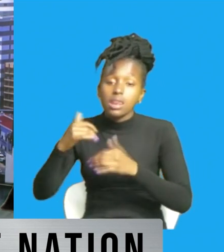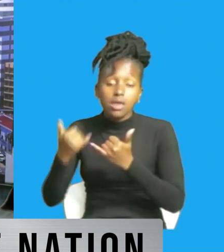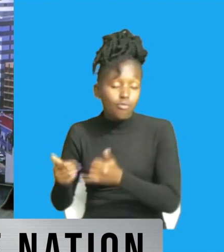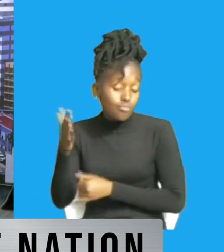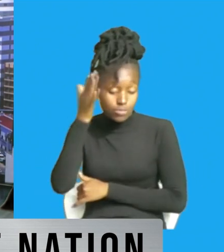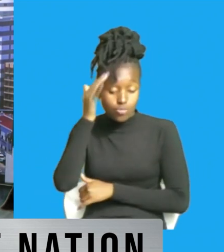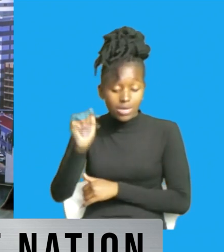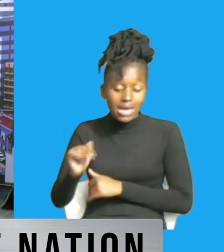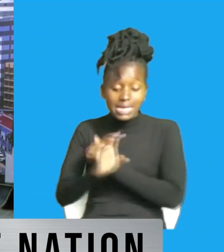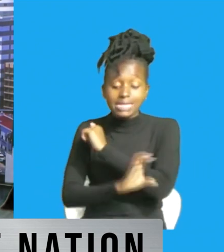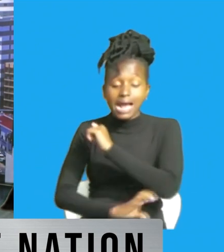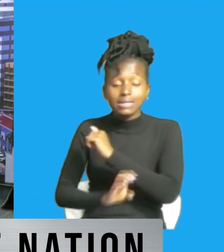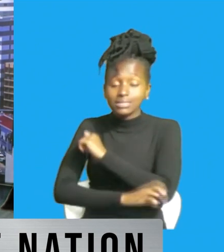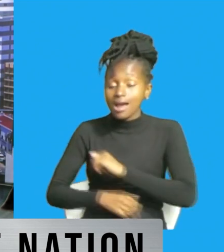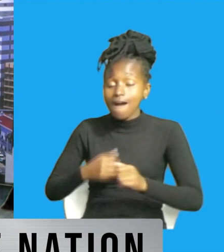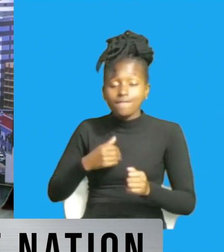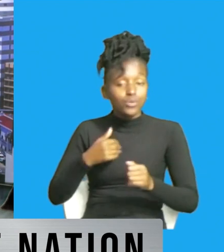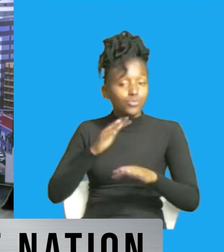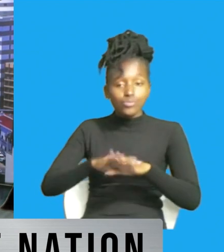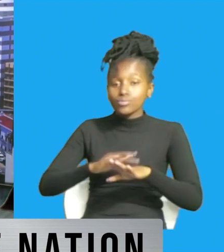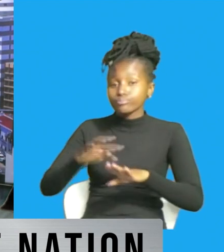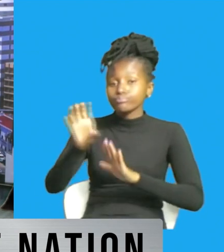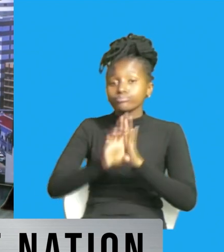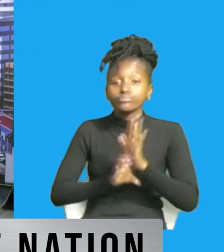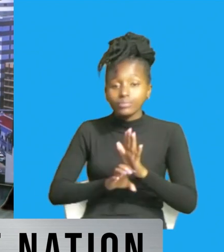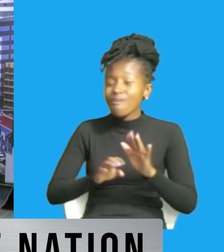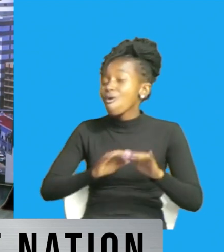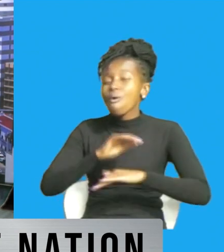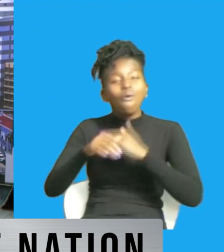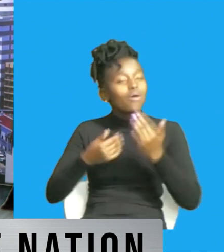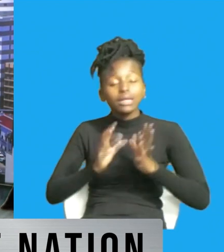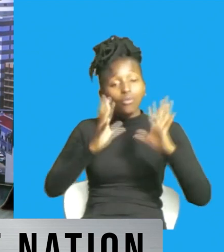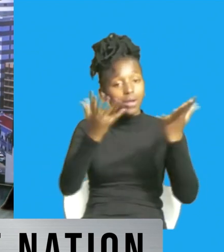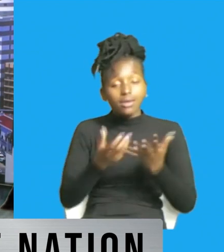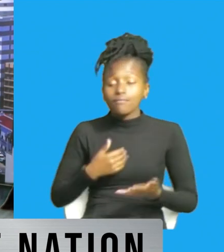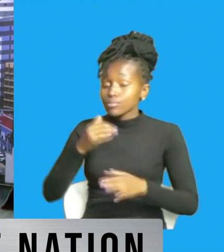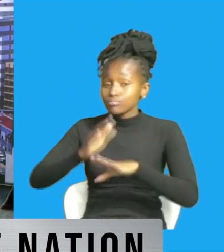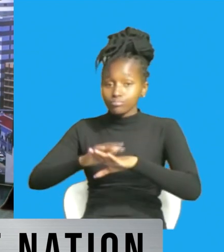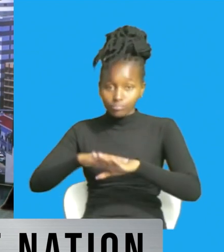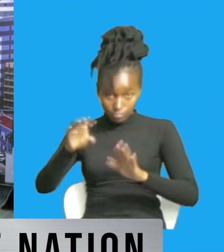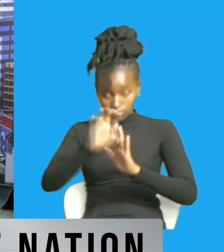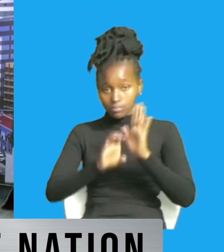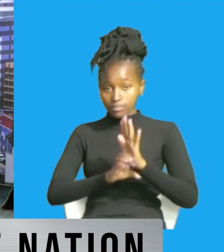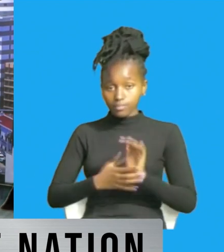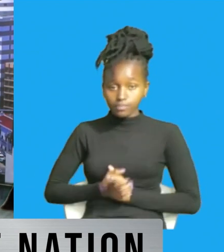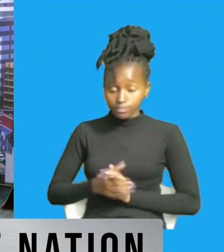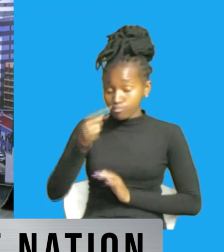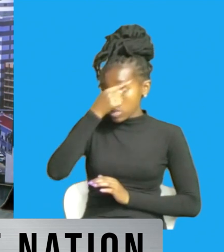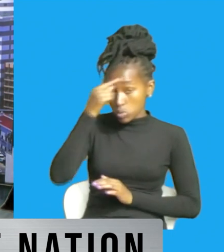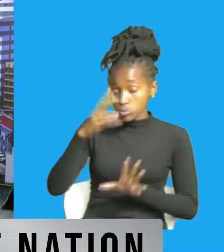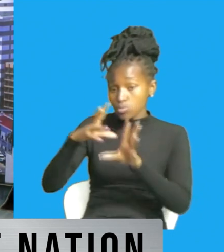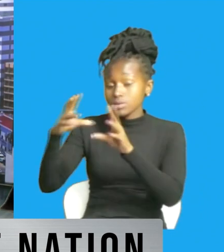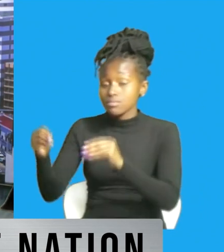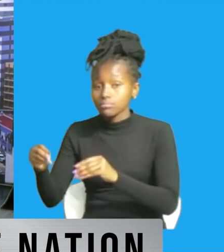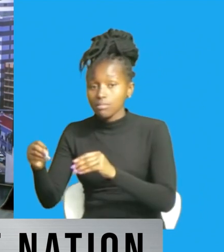world. Maybe implementation ndio inakuwa shida kwa sababu hiyo Article 37 kuko na mahali unaenda unapatiana